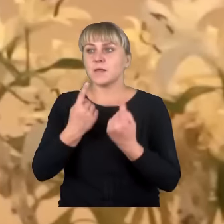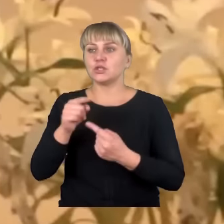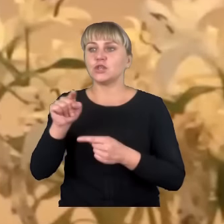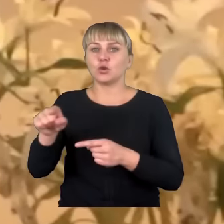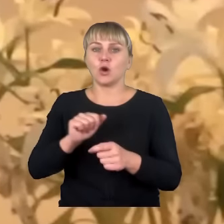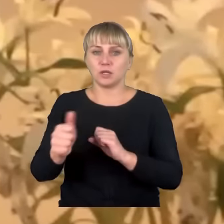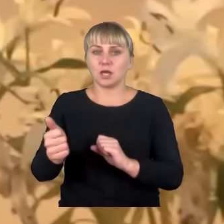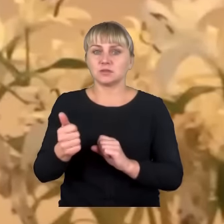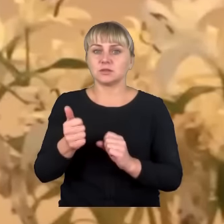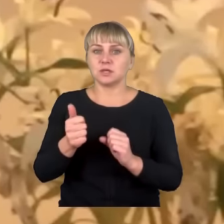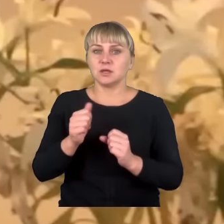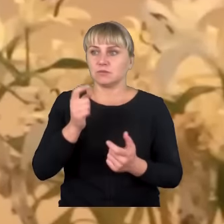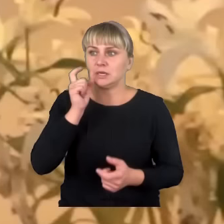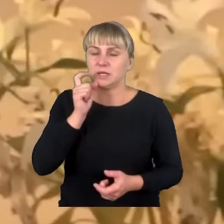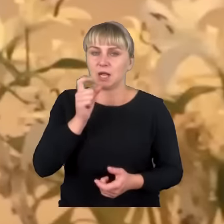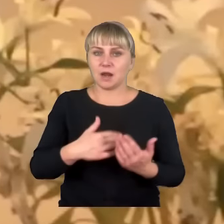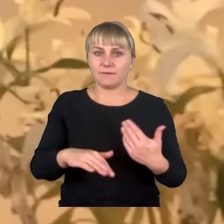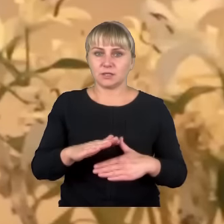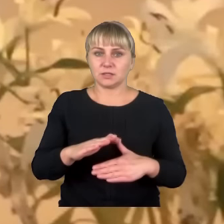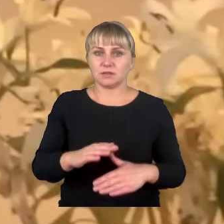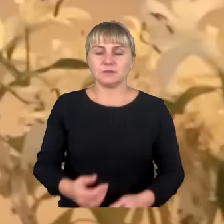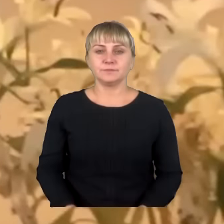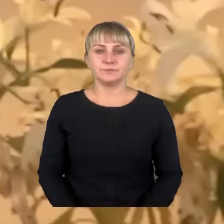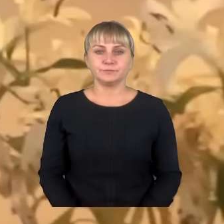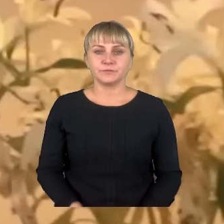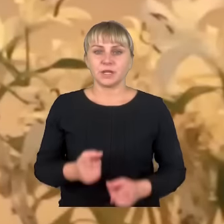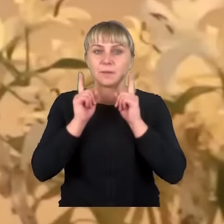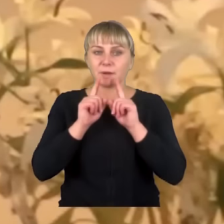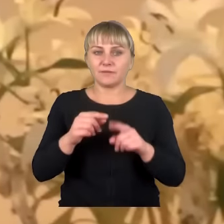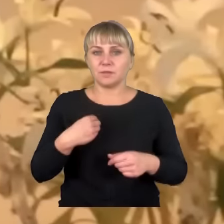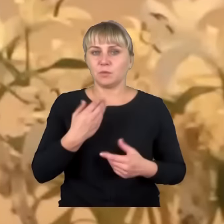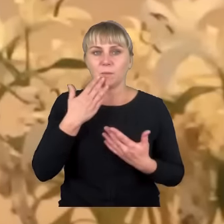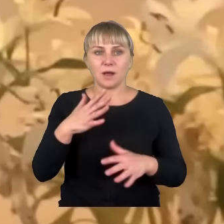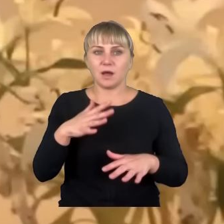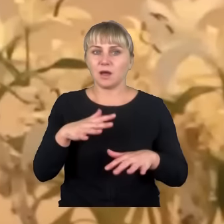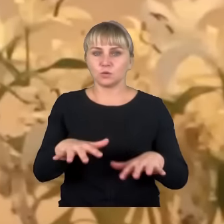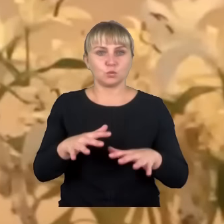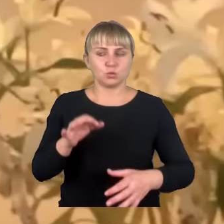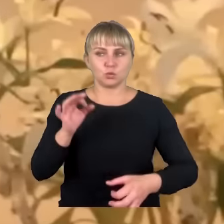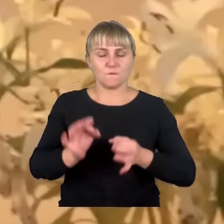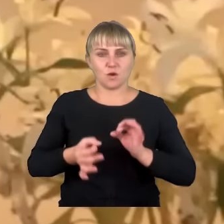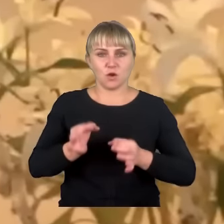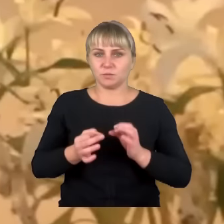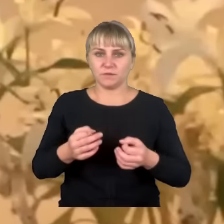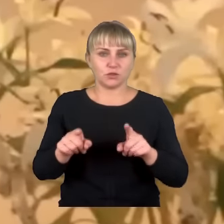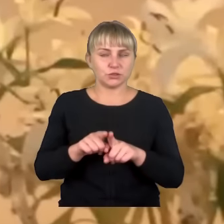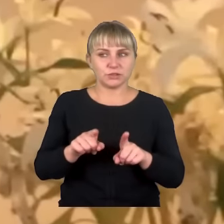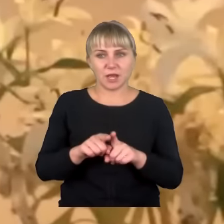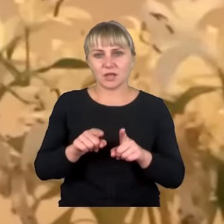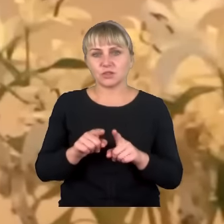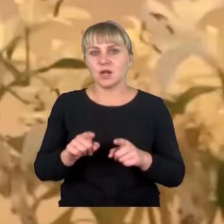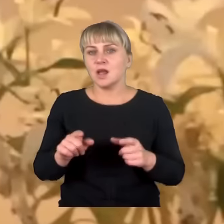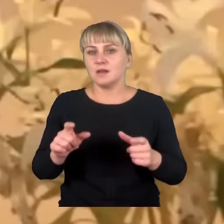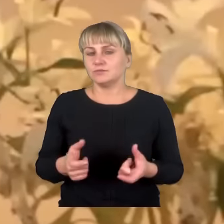tak powiem, kryminalna. No tutaj było naprawdę bardzo wiele wątpliwości i wiele podejrzeń co do tego,